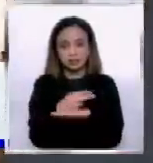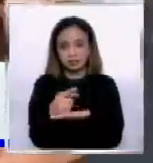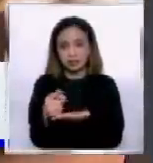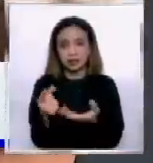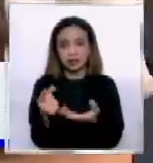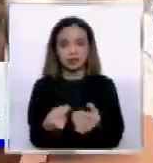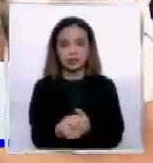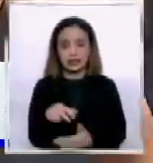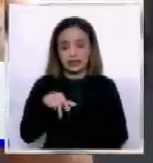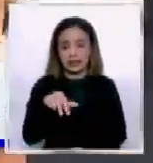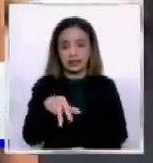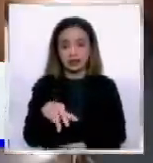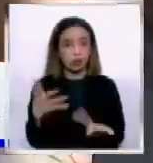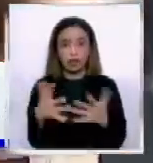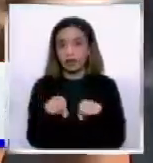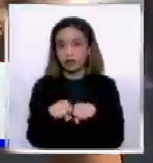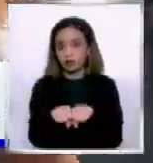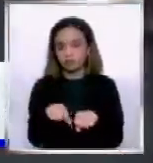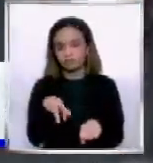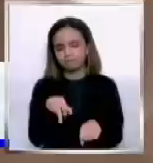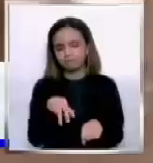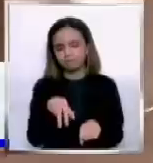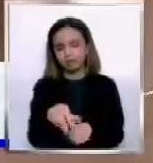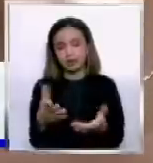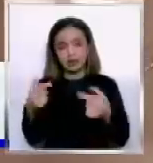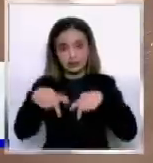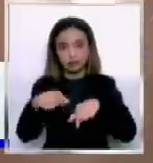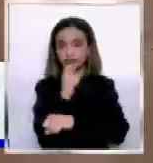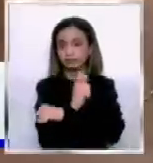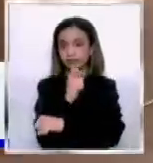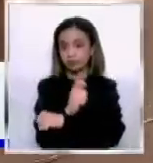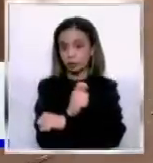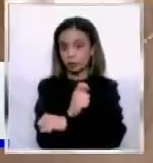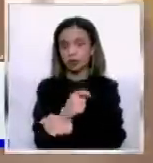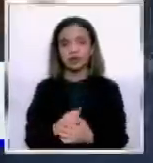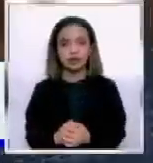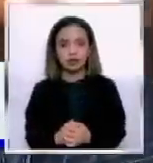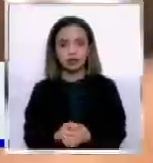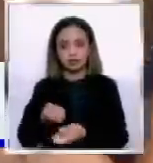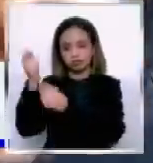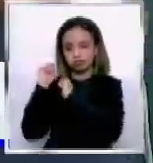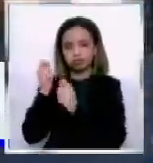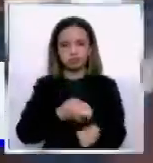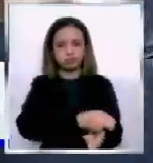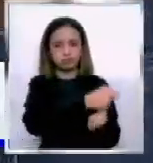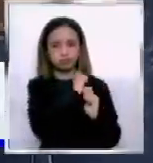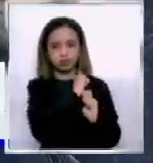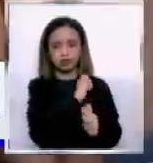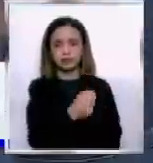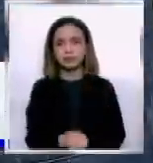nakapaa. Magtutungo sa 7 kapilya dito sa Tondo, Maynila habang pinapalo ang likuran. Sa